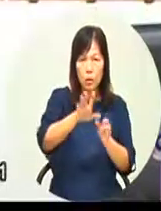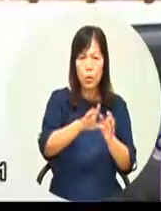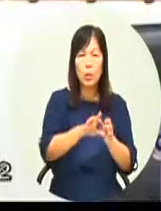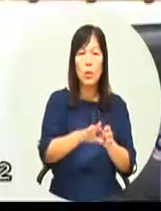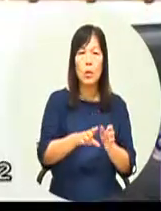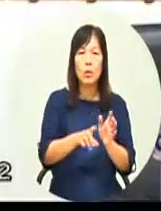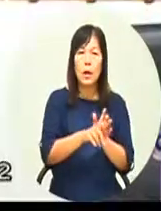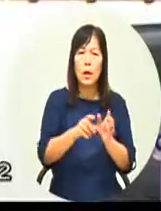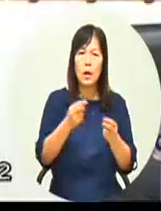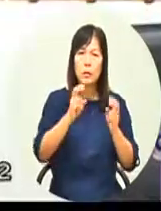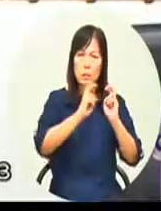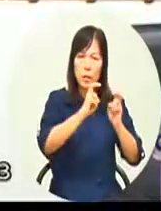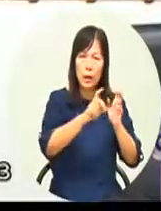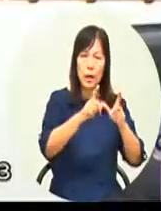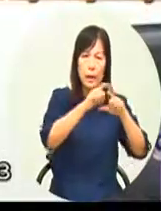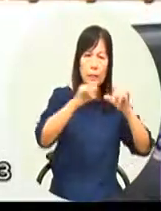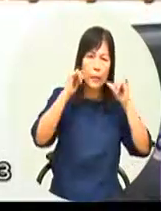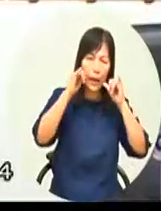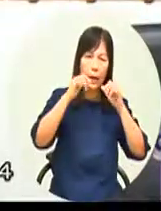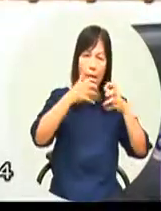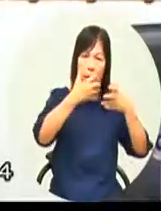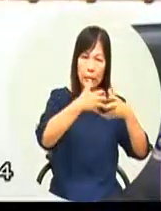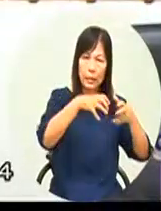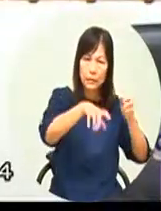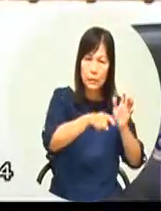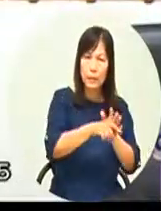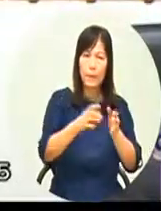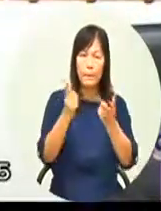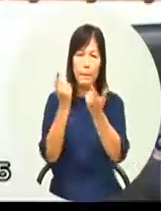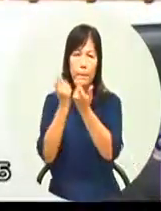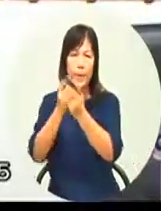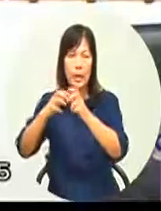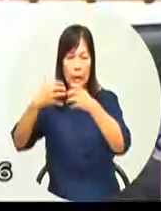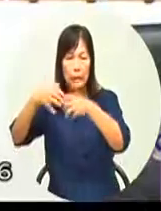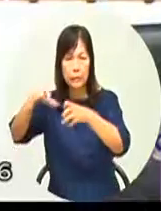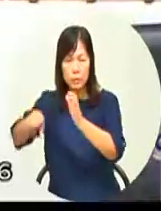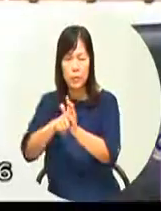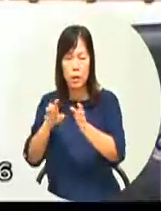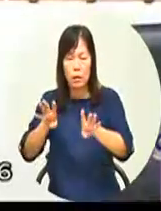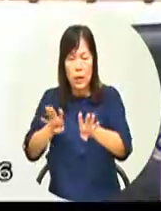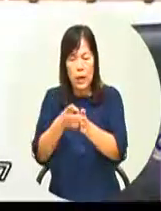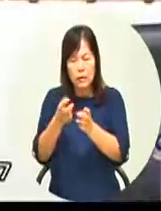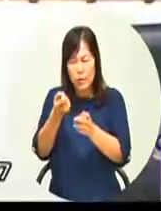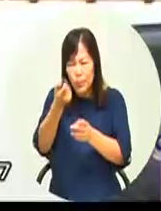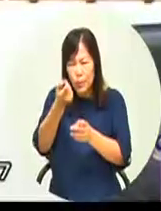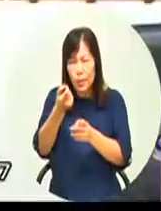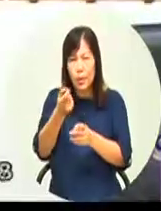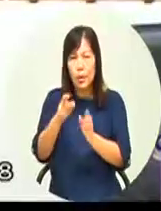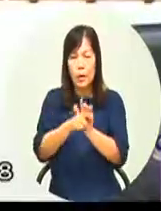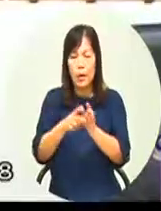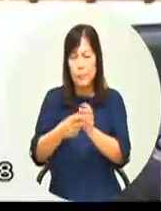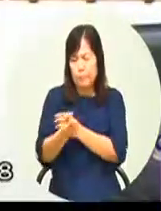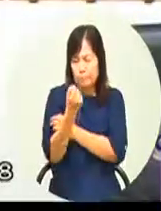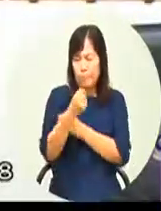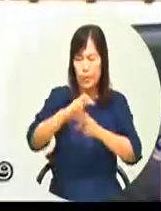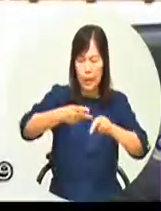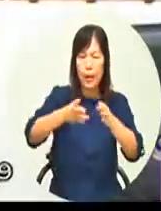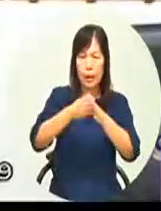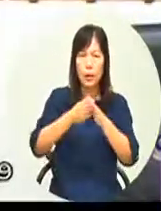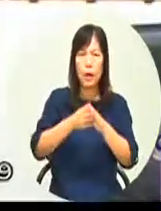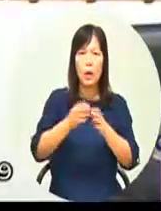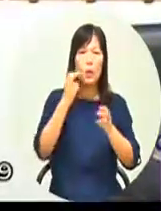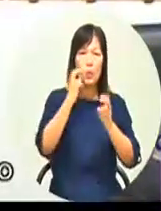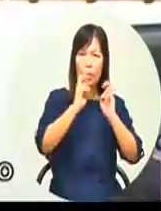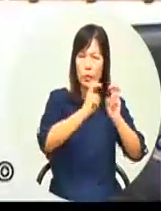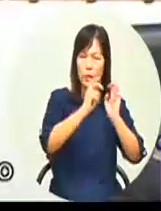那个大寮机场还有北机场开发的比率还是比较低哦，所以应该想办法来积极改善。如果我们的捷运